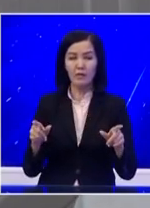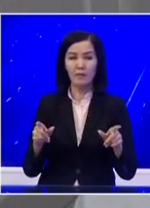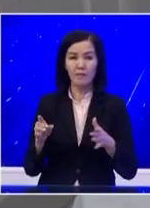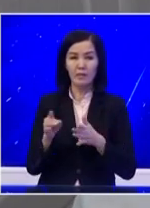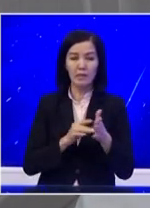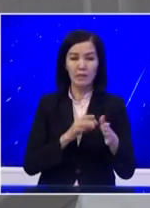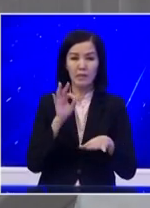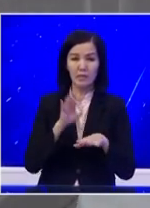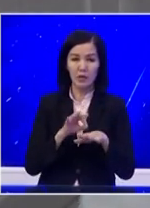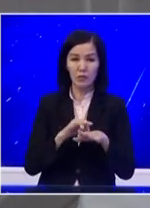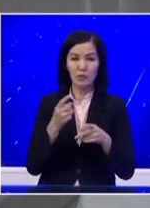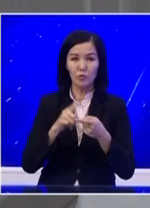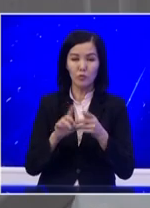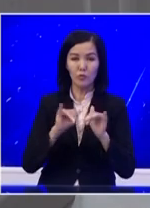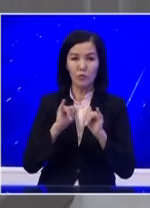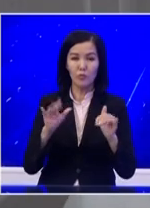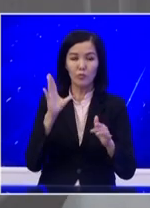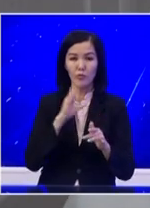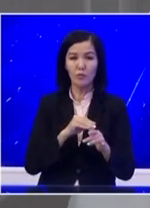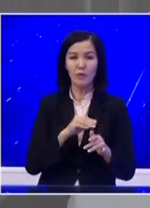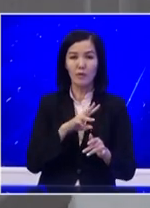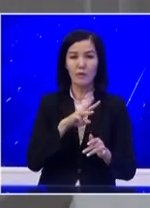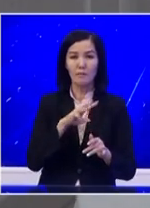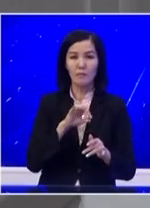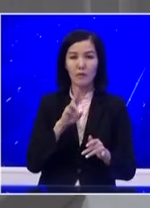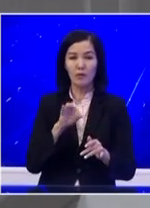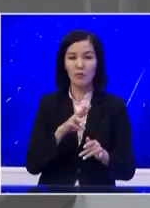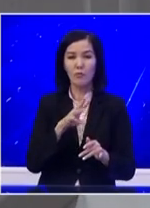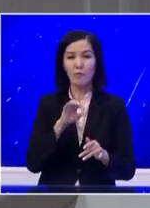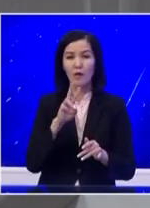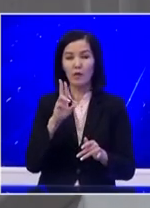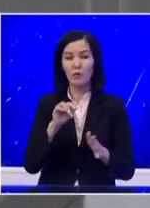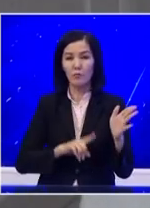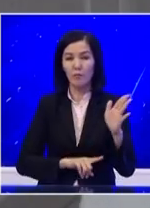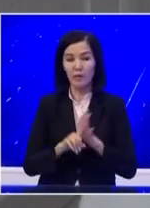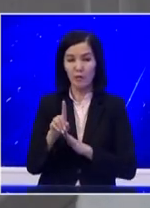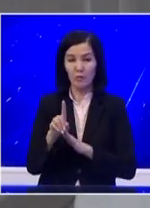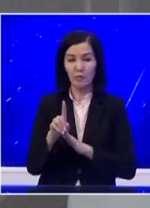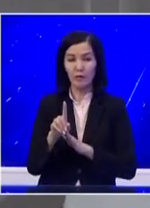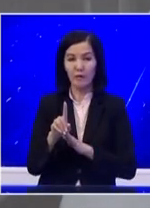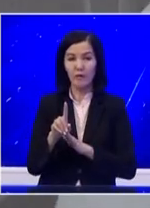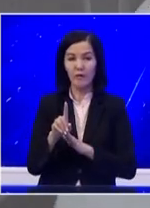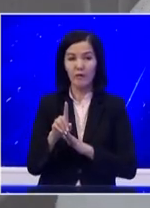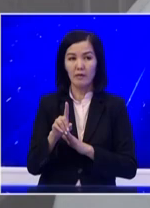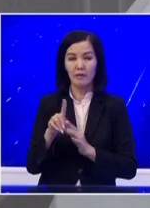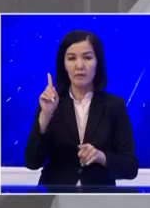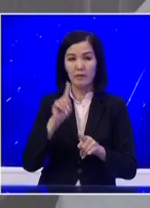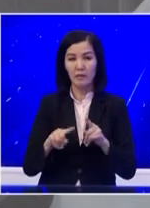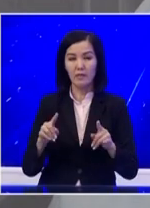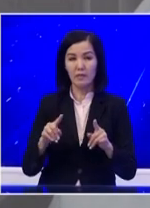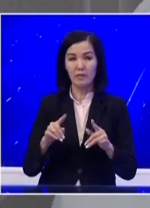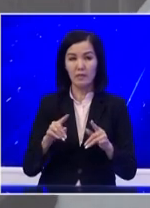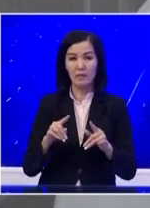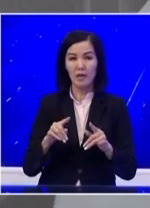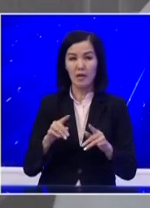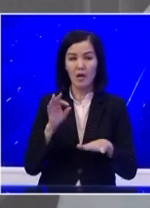алып келеді. Жаңағы микро-макро тонттардың пайда болуынан адамда науқастарда тез асқыну болады. Сол